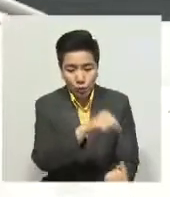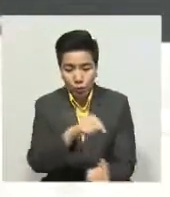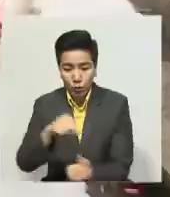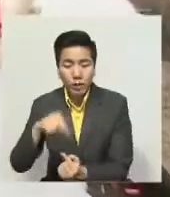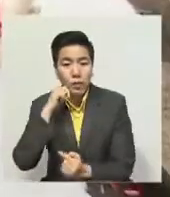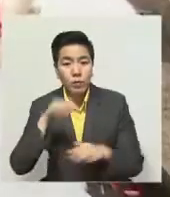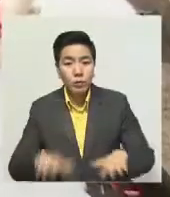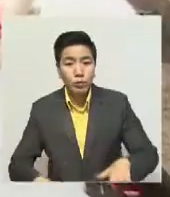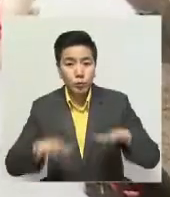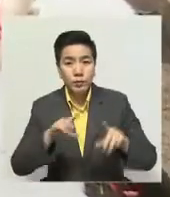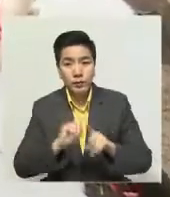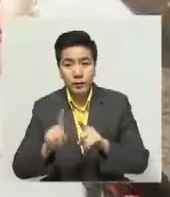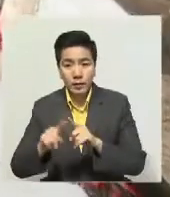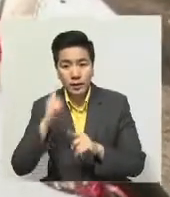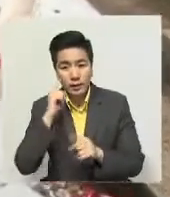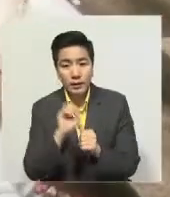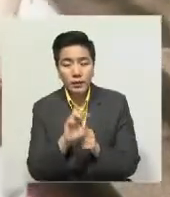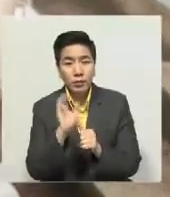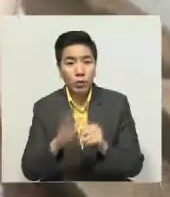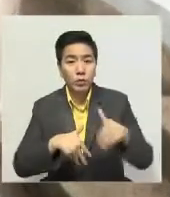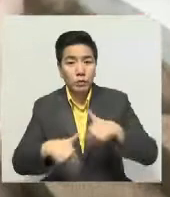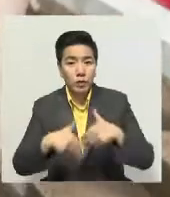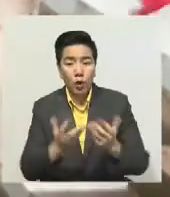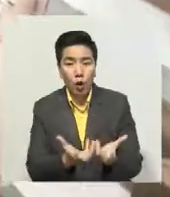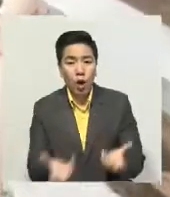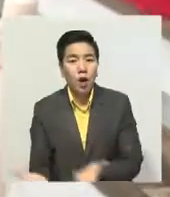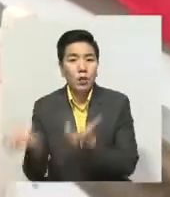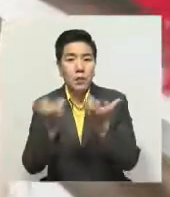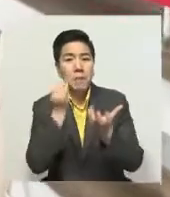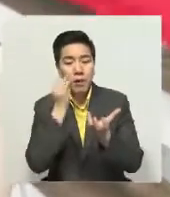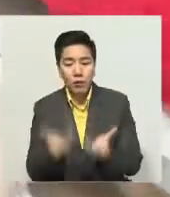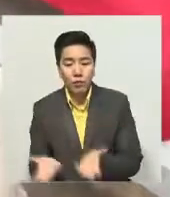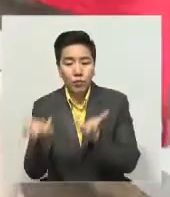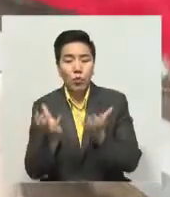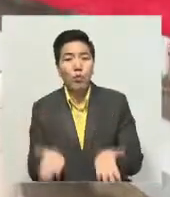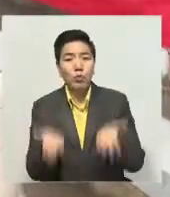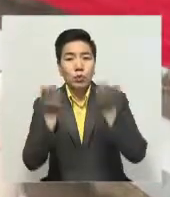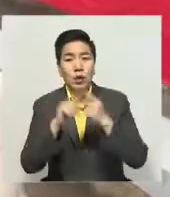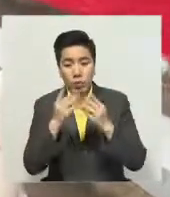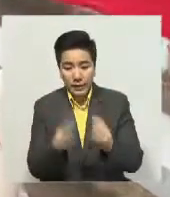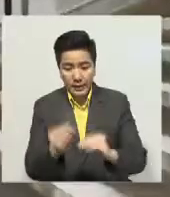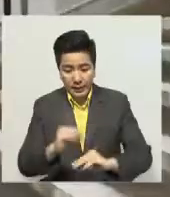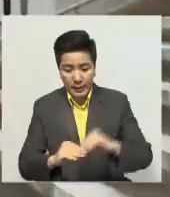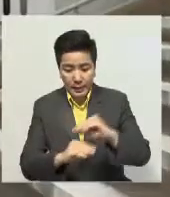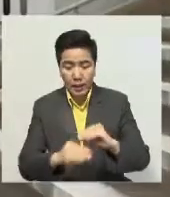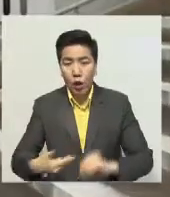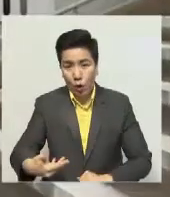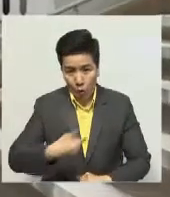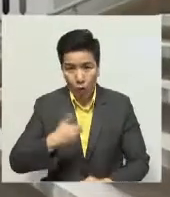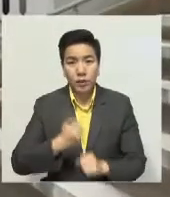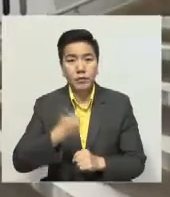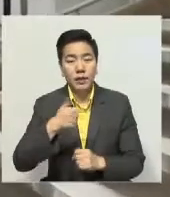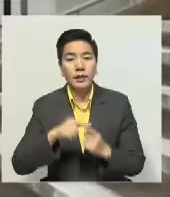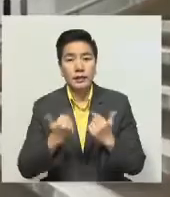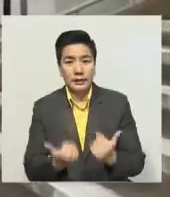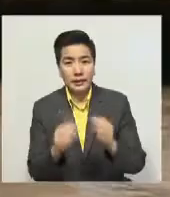มเส้นทางสัญจรพร้อมแนะให้ประชาชนเก็บของขึ้นที่สูงหากต้องการกระสอบทรายสามารถติดต่อเข้ามาได้นะคะแล้วก็